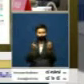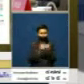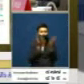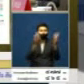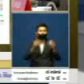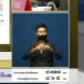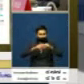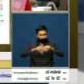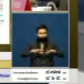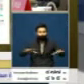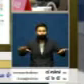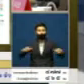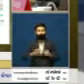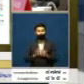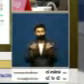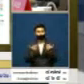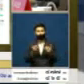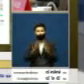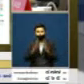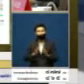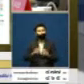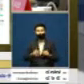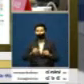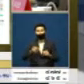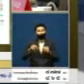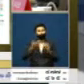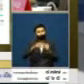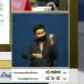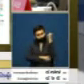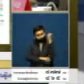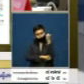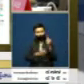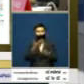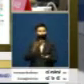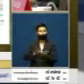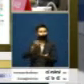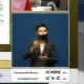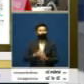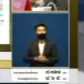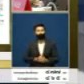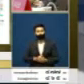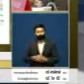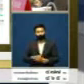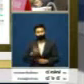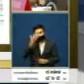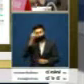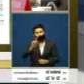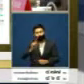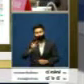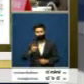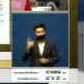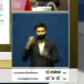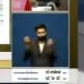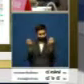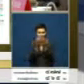ไม่ว่าจะเป็นการอภิปรายทั่วไปไม่ลงมติหรือการอภิปรายไม่ไว้วางใจนะครับเรื่องนี้คุณจิราพ